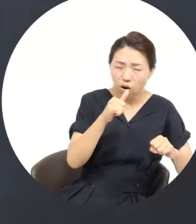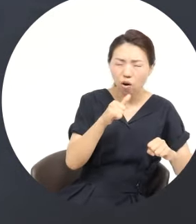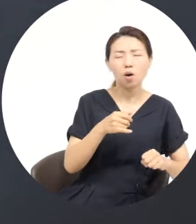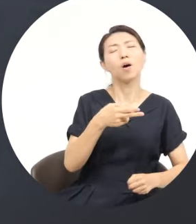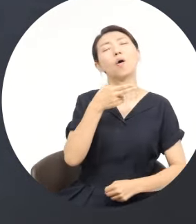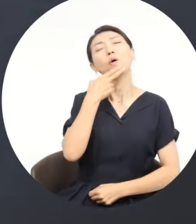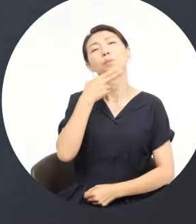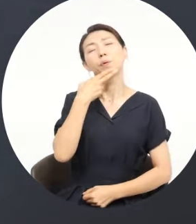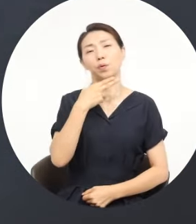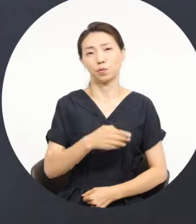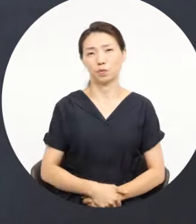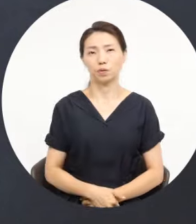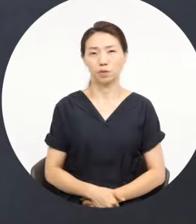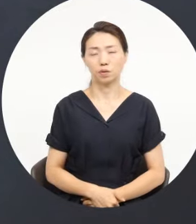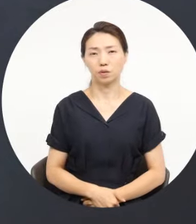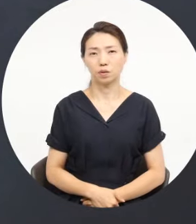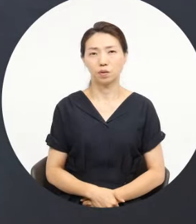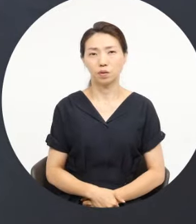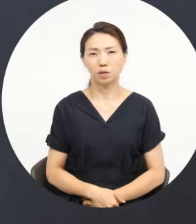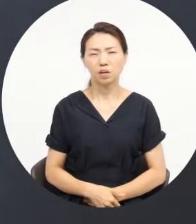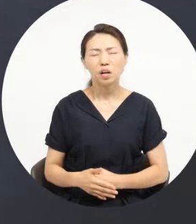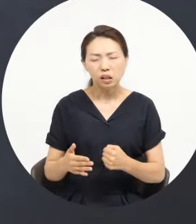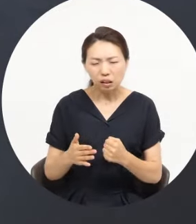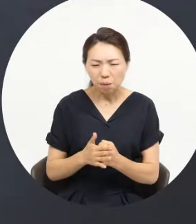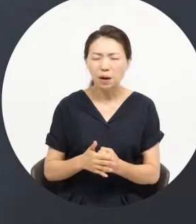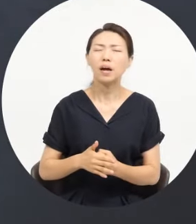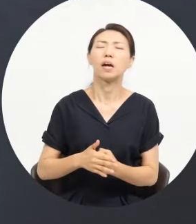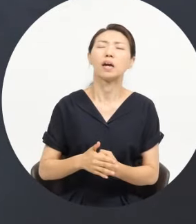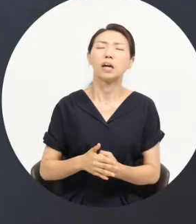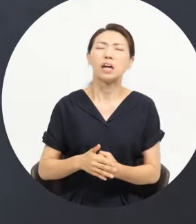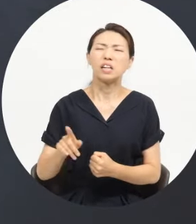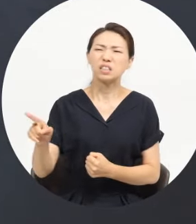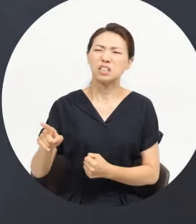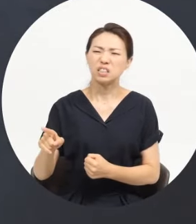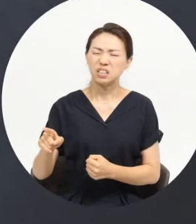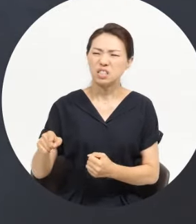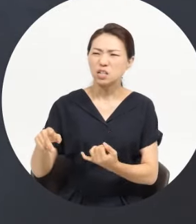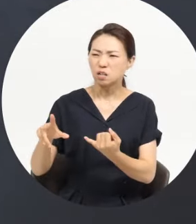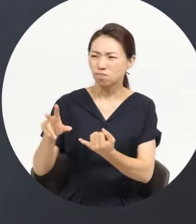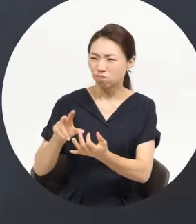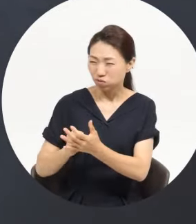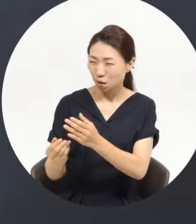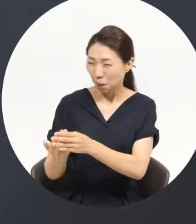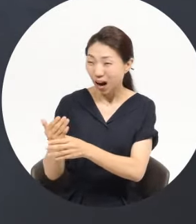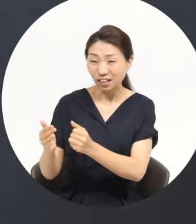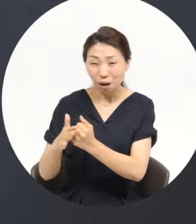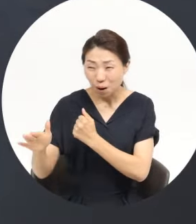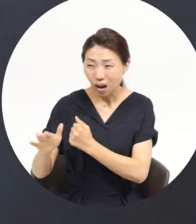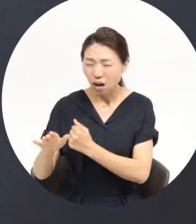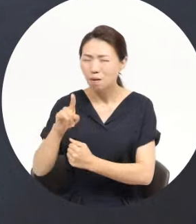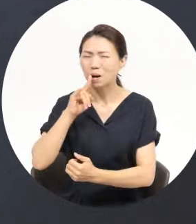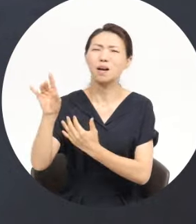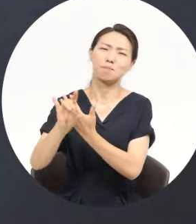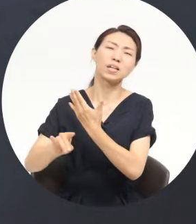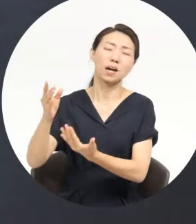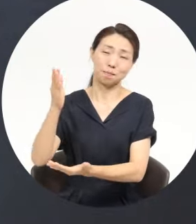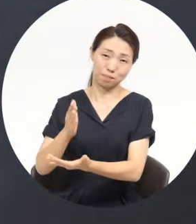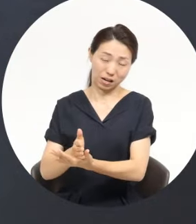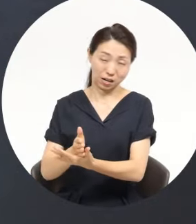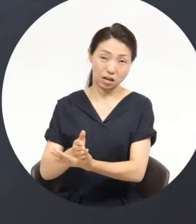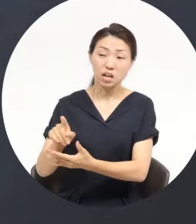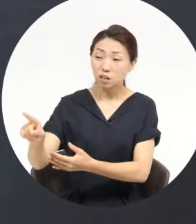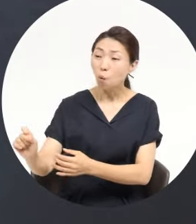그러니까 그걸 갖다 자꾸 환경 탓으로 돌리는 거는 그것이 계기가 돼서 그때부터 문제가